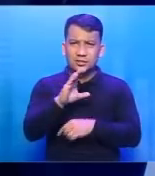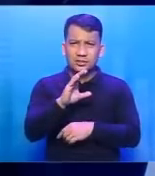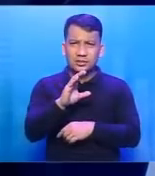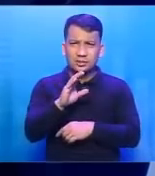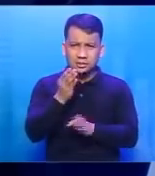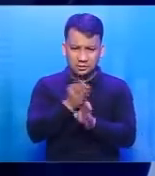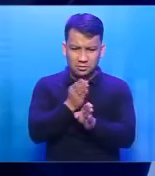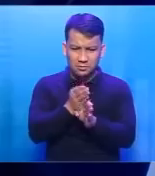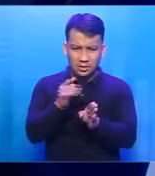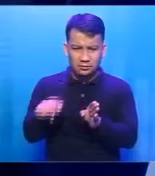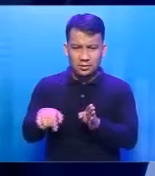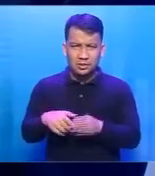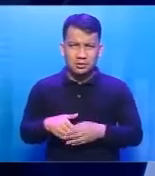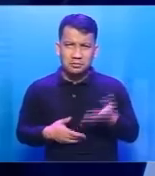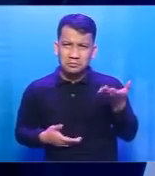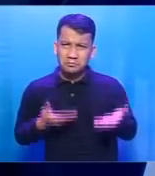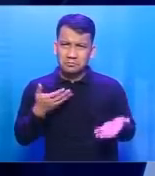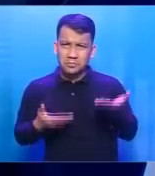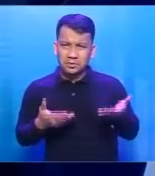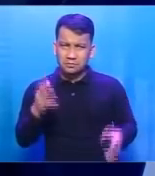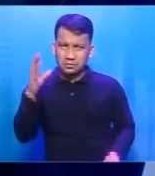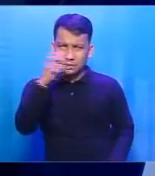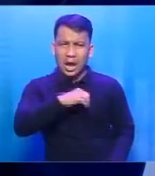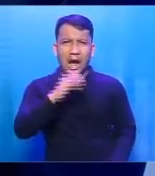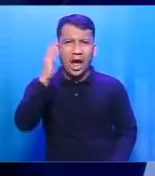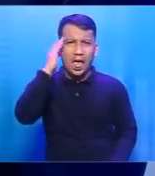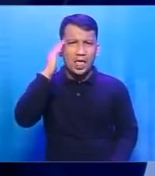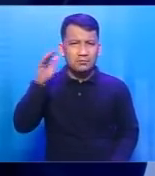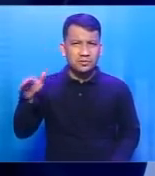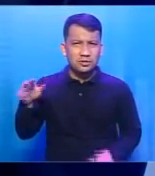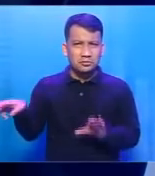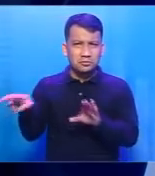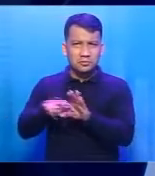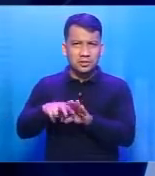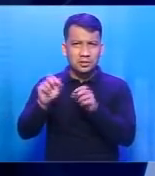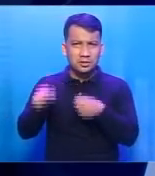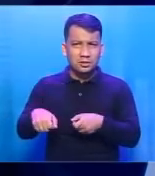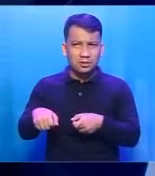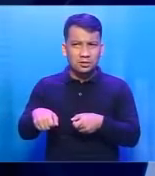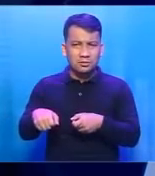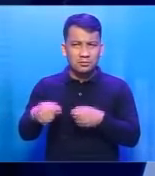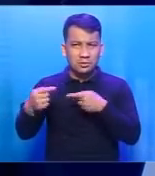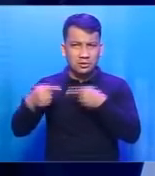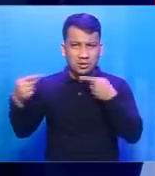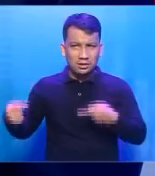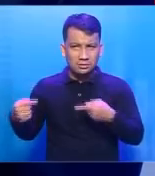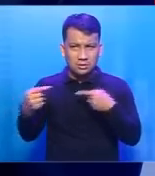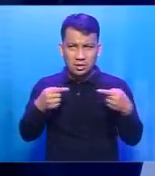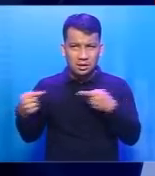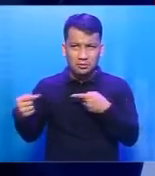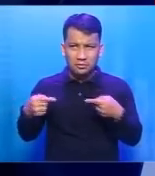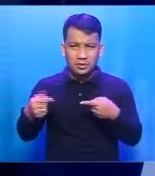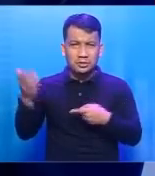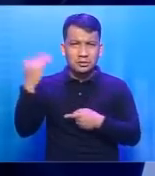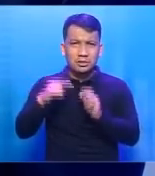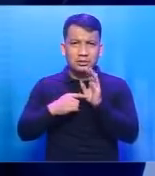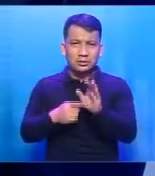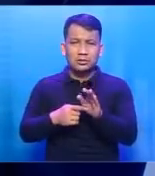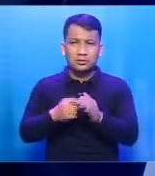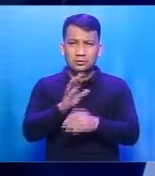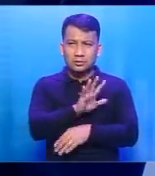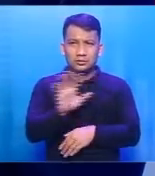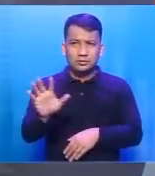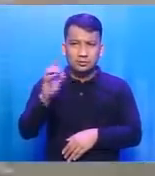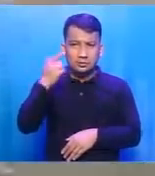City. Kinala ng mga otoridad, kakilala ng biktima ang pasaherong nagsilab sa kanya. Nasa frontline ng balitang yan si Gary De